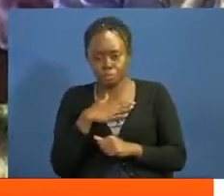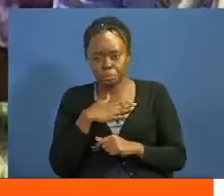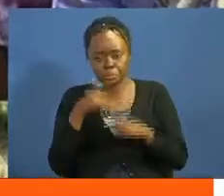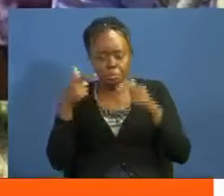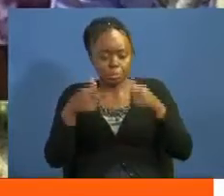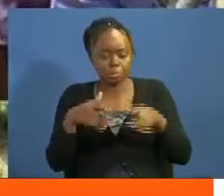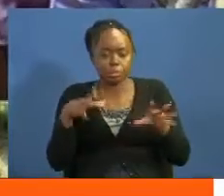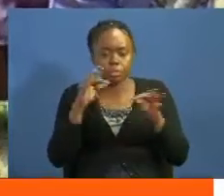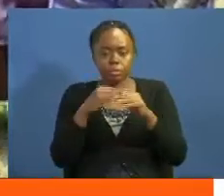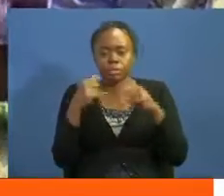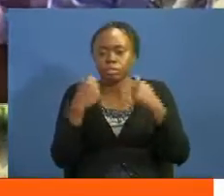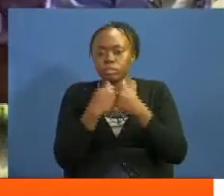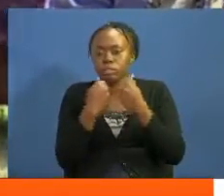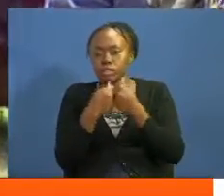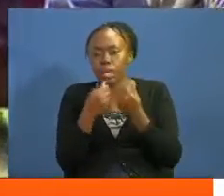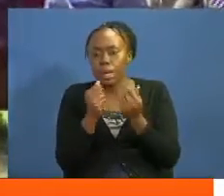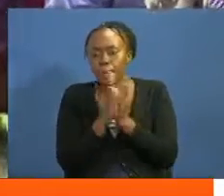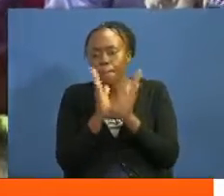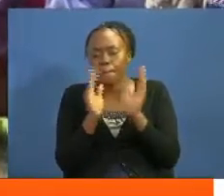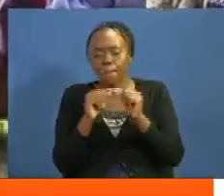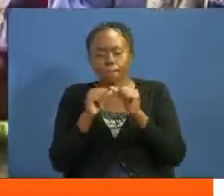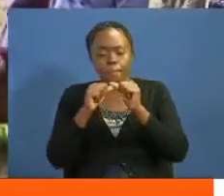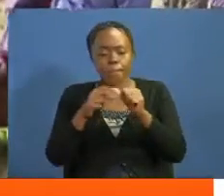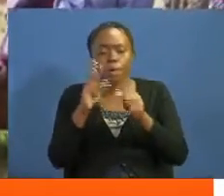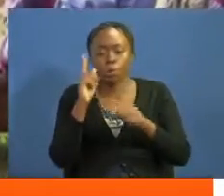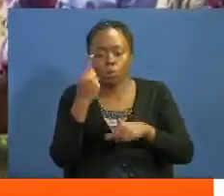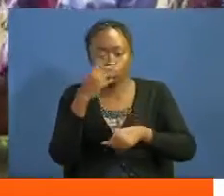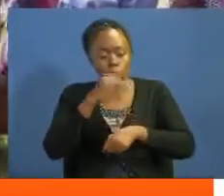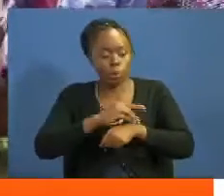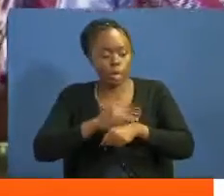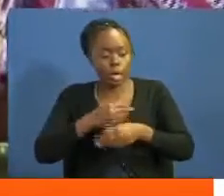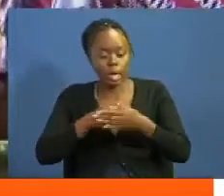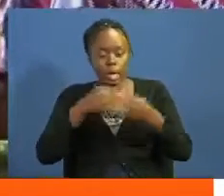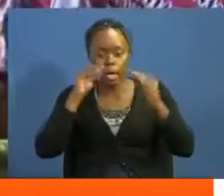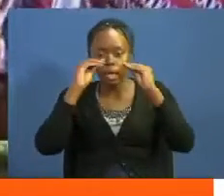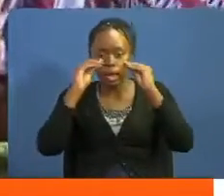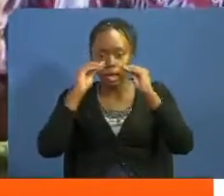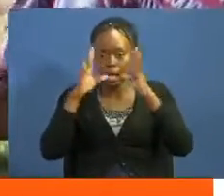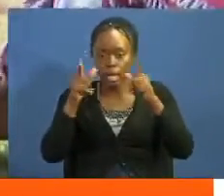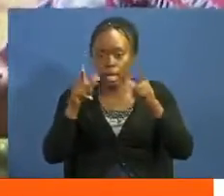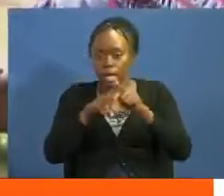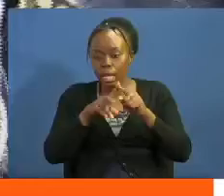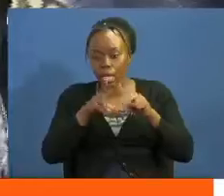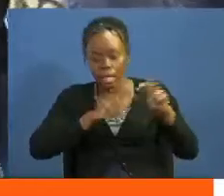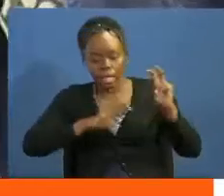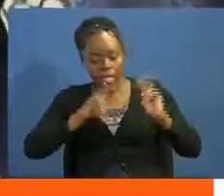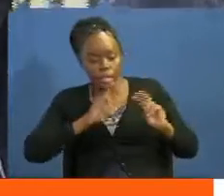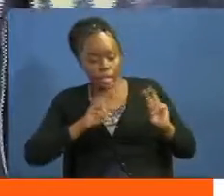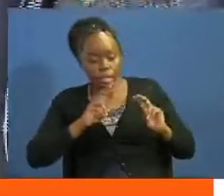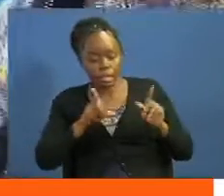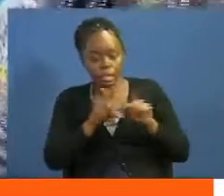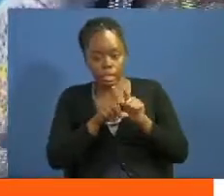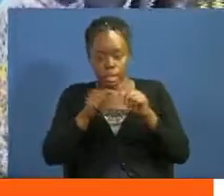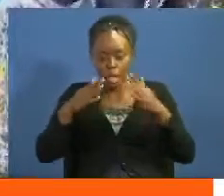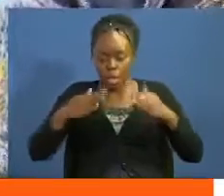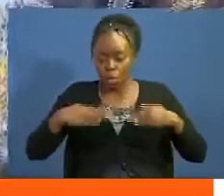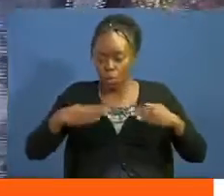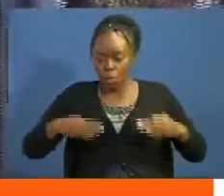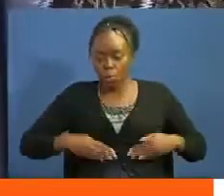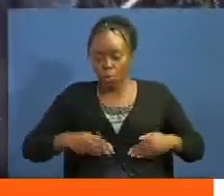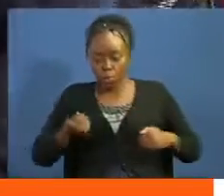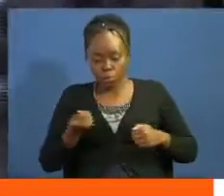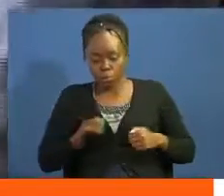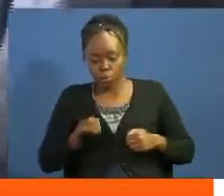hivi vimezidi kuendelea, kwani siku moja baada ya mwili wa mwalimu Kevin kupatikana, mwili wa msichana